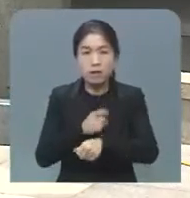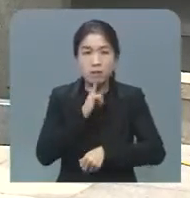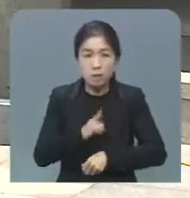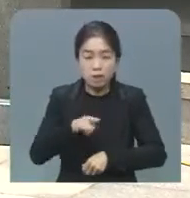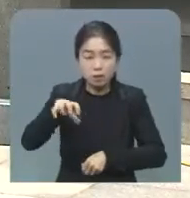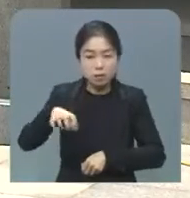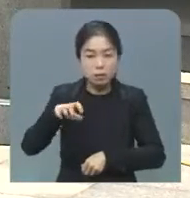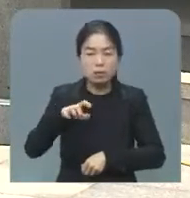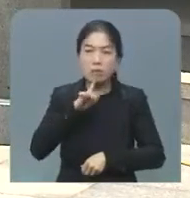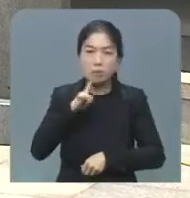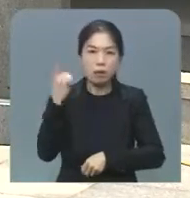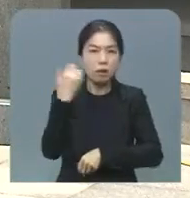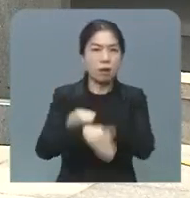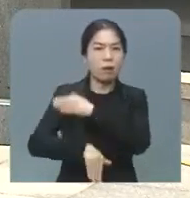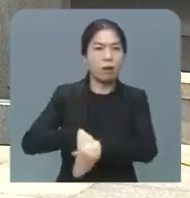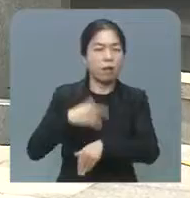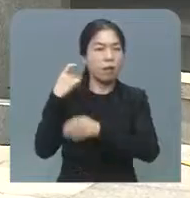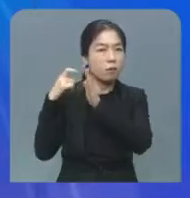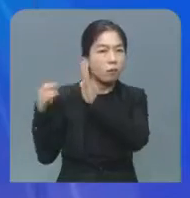밝혔습니다